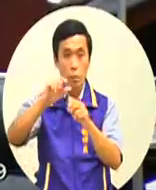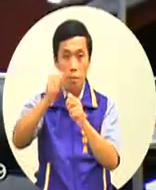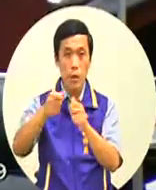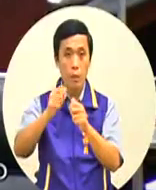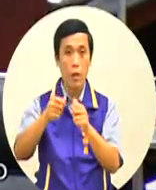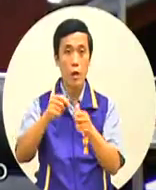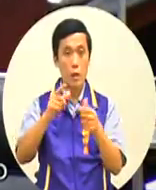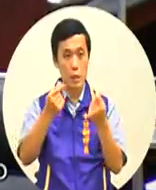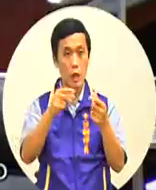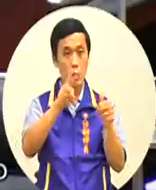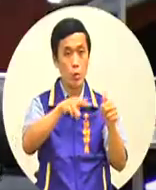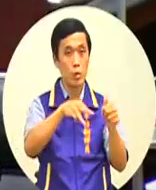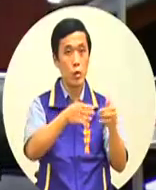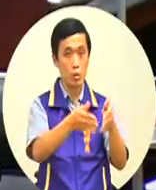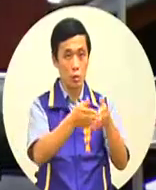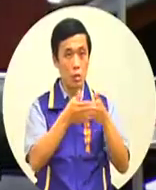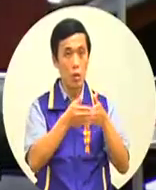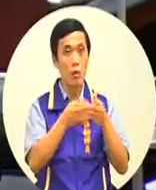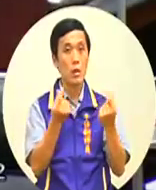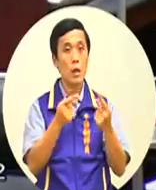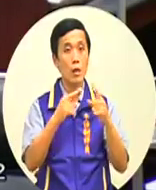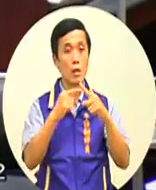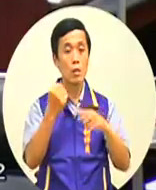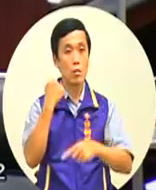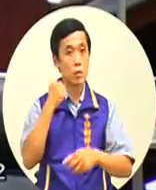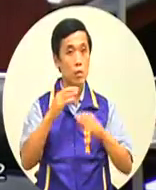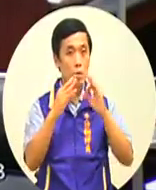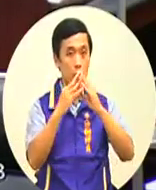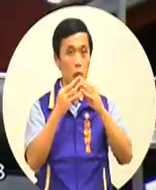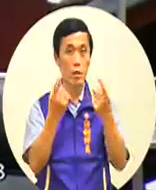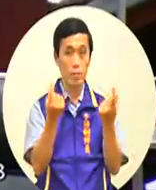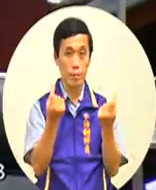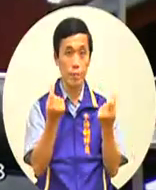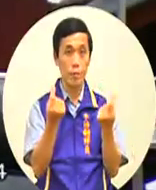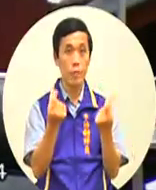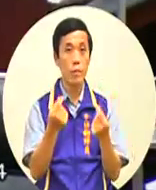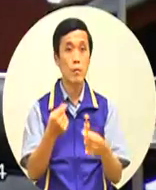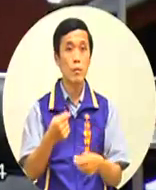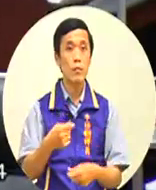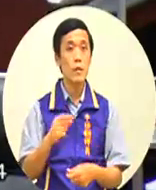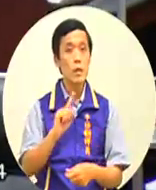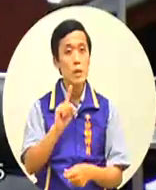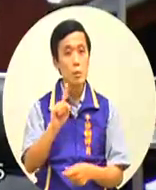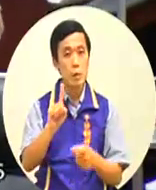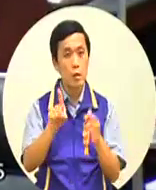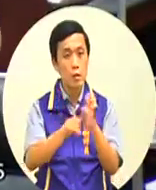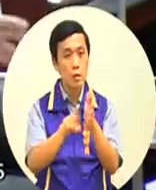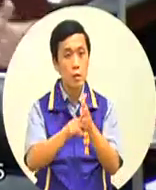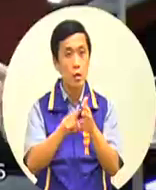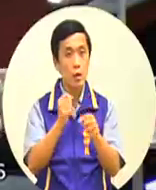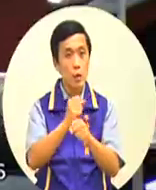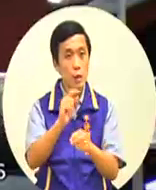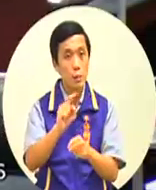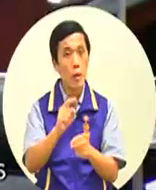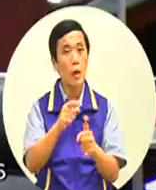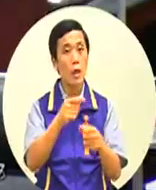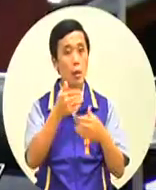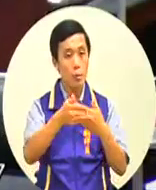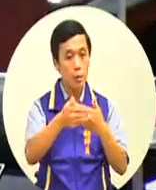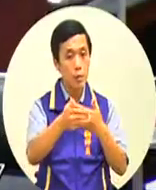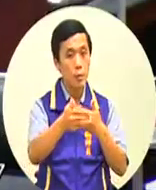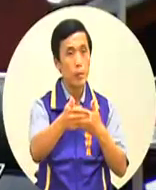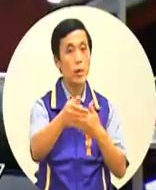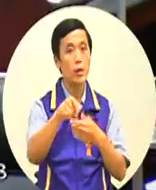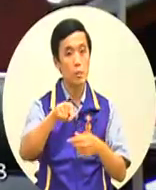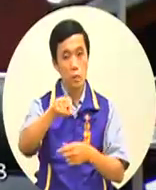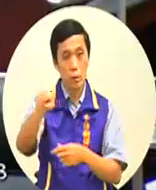吼伊就像类似一个人力银行，对无？一个银行，我当时要创啥货？我当时要采地，但是要创啥货？有因的